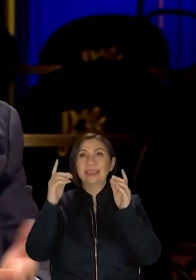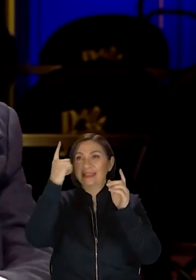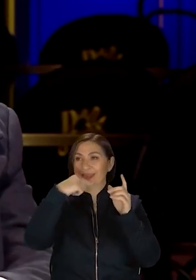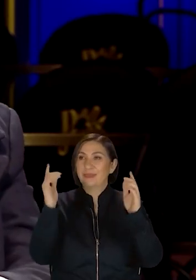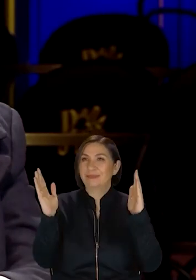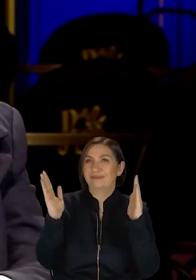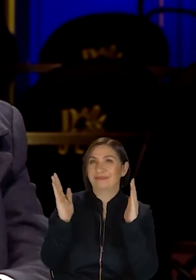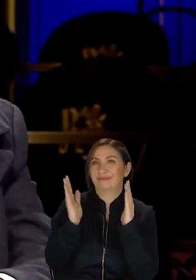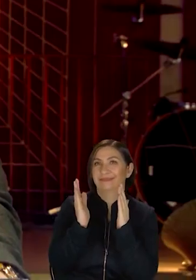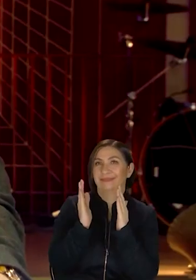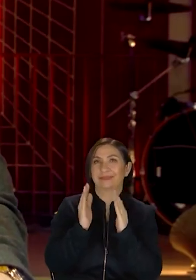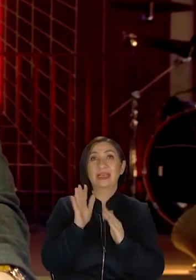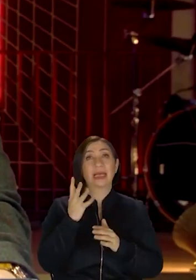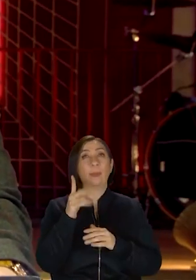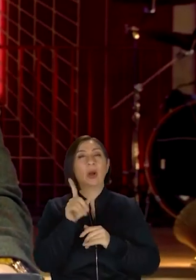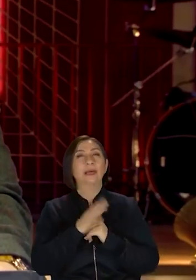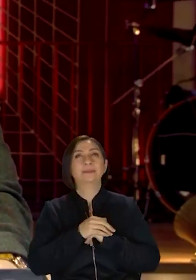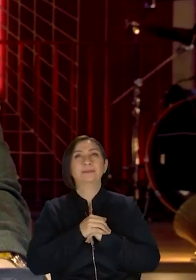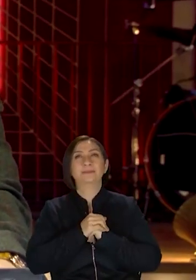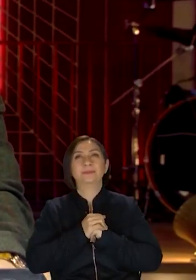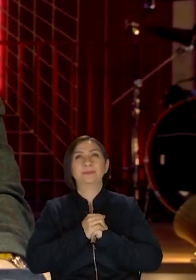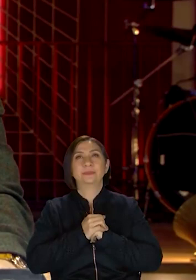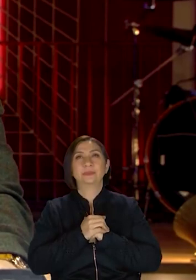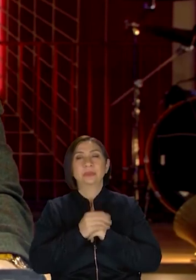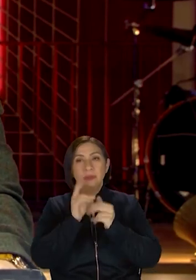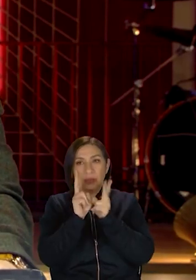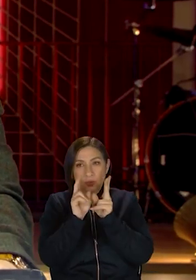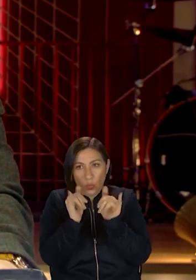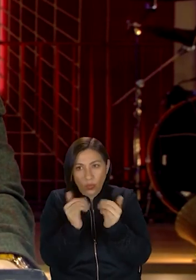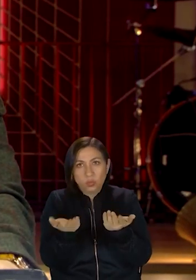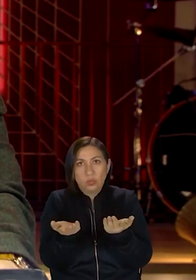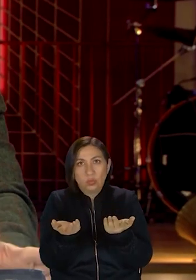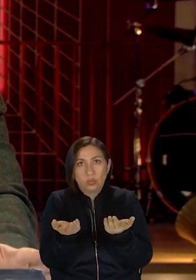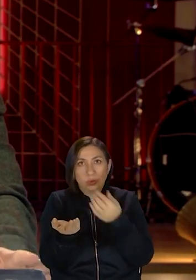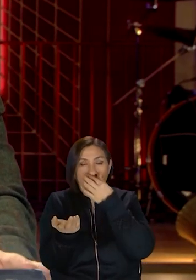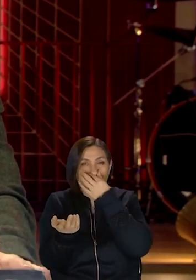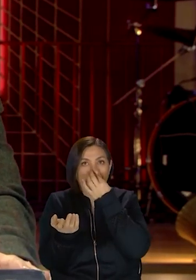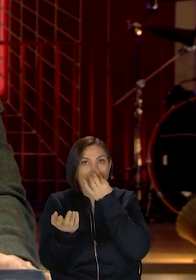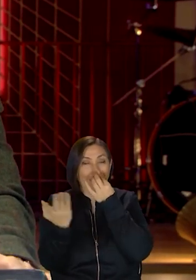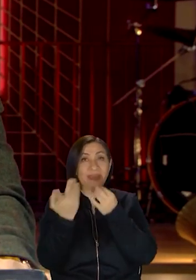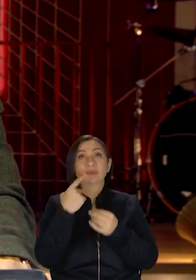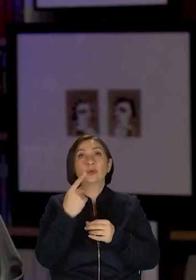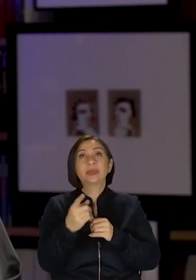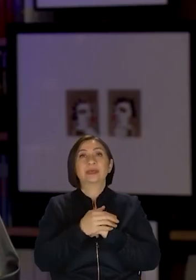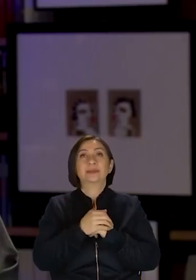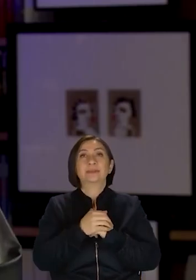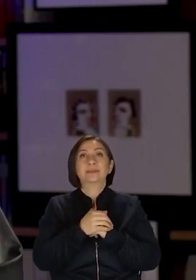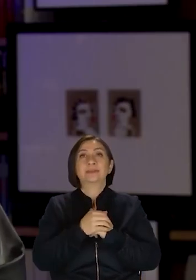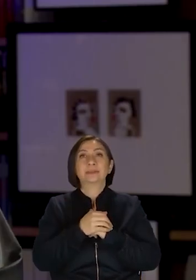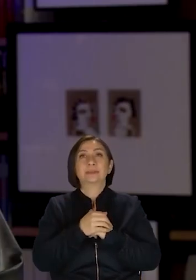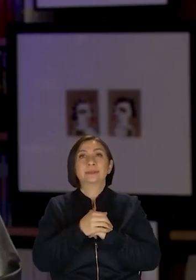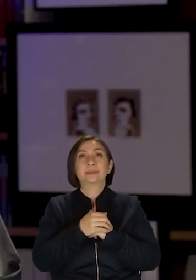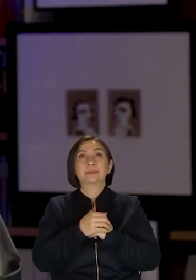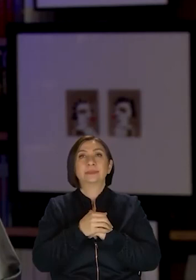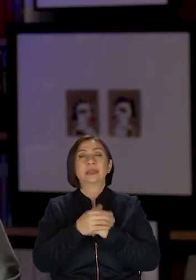küçülüyor. Aha. Galiba öyle. Ya oyun oynuyorsun. Diyorum ki mesela şey yapmayacak